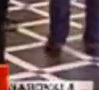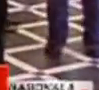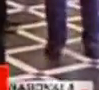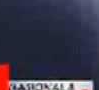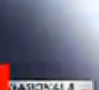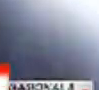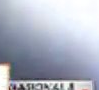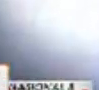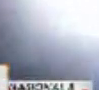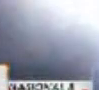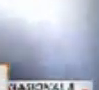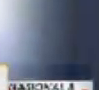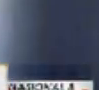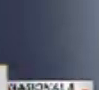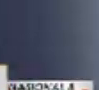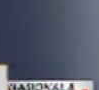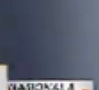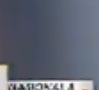hari